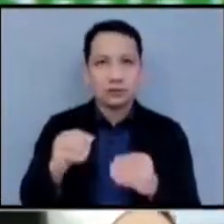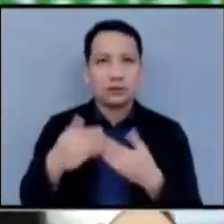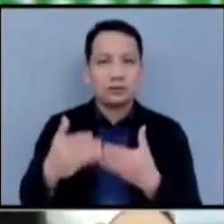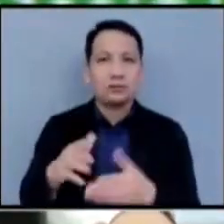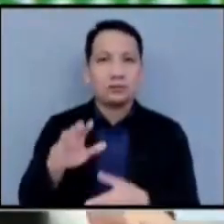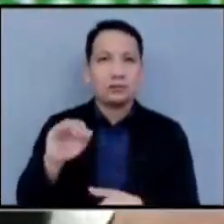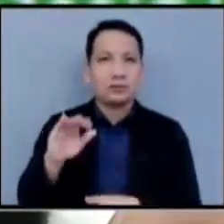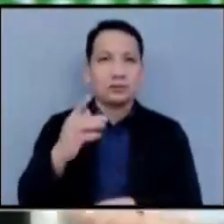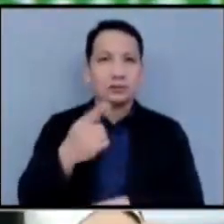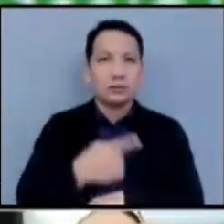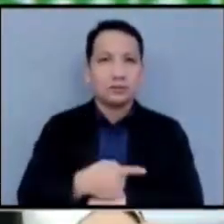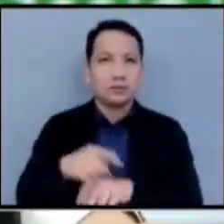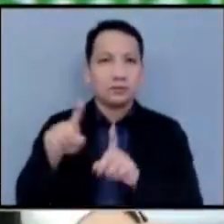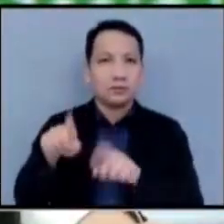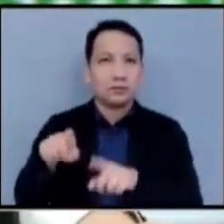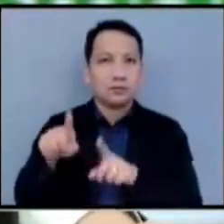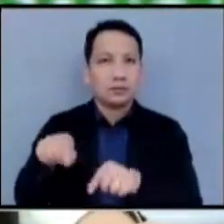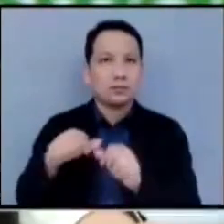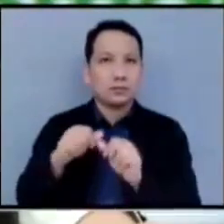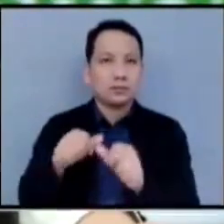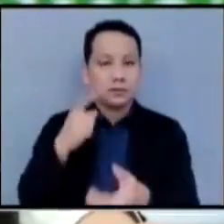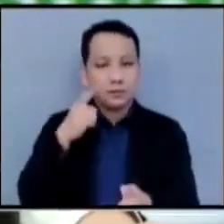test period registration